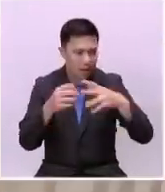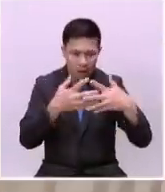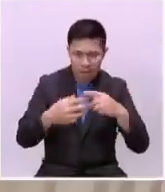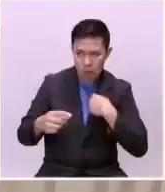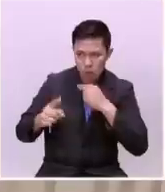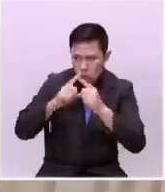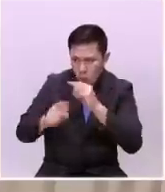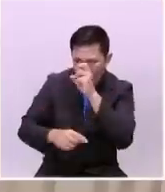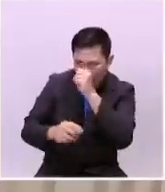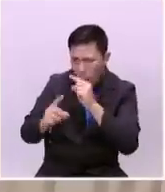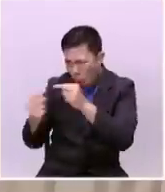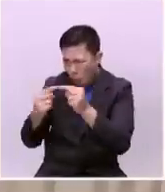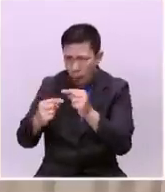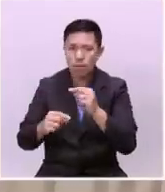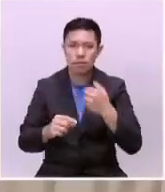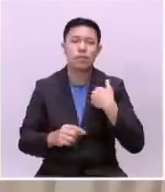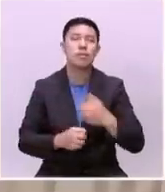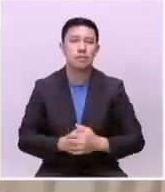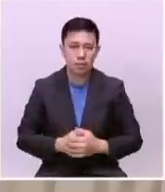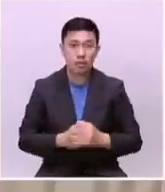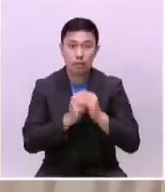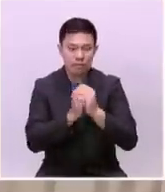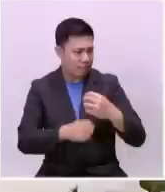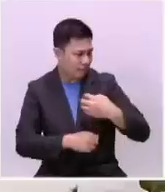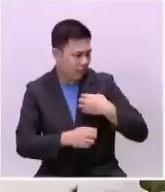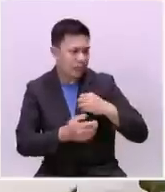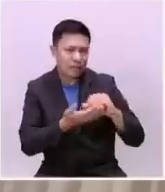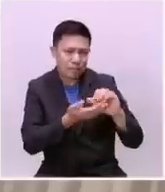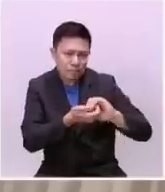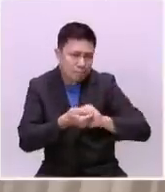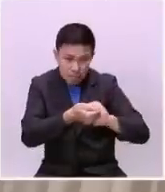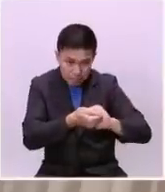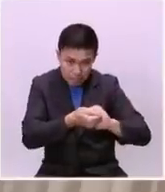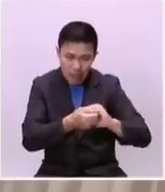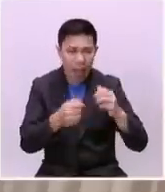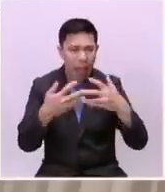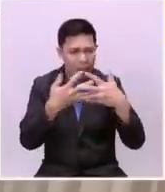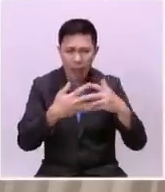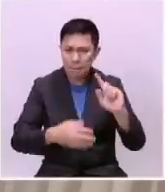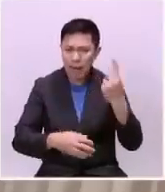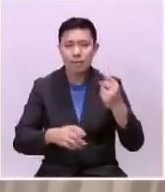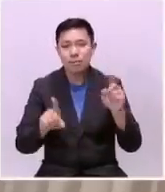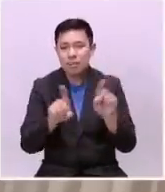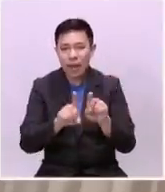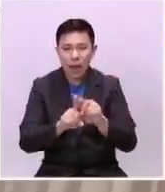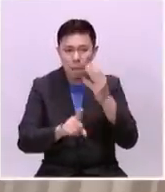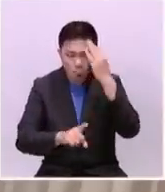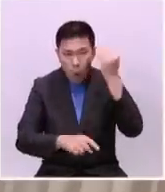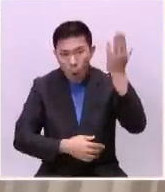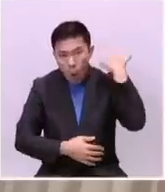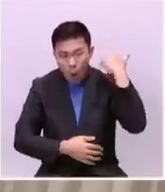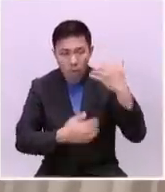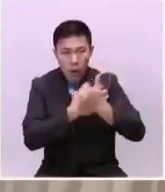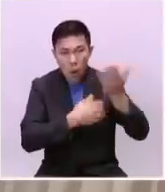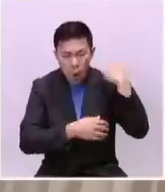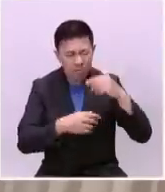าในศตวรรษที่21ด้วยค่ะขณะที่จีนเองก็ต้องการปรับความสัมพันธ์กับสหรัฐใหม่เช่นกันนะคะหลังจากที่ความสัมพันธ์ระหว่าง2ประ